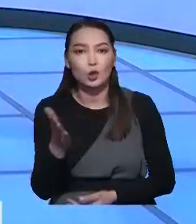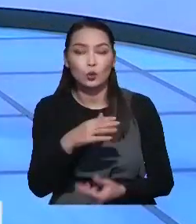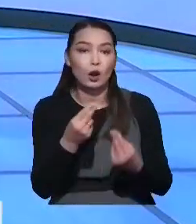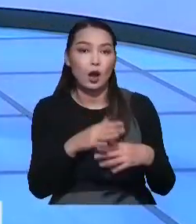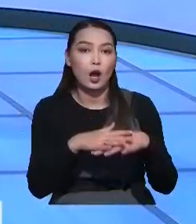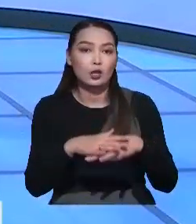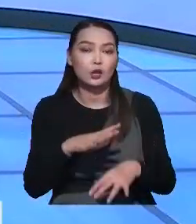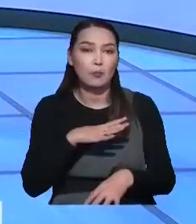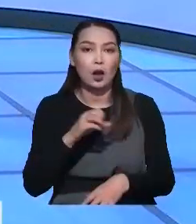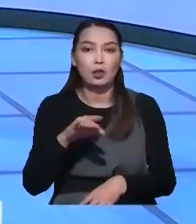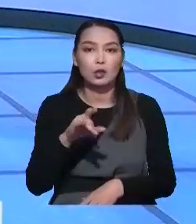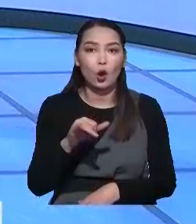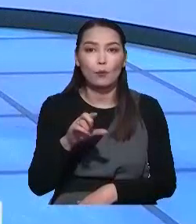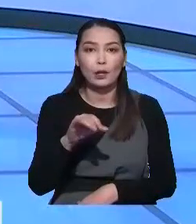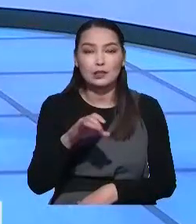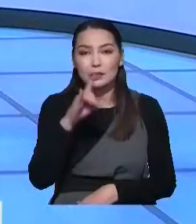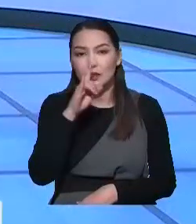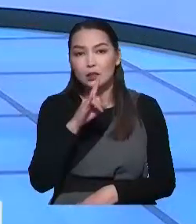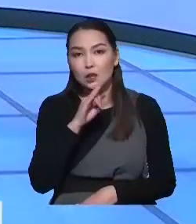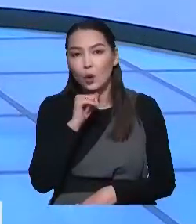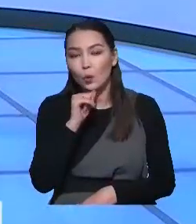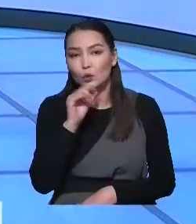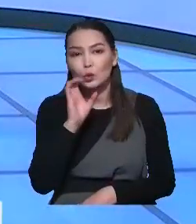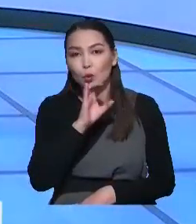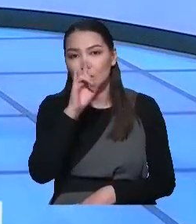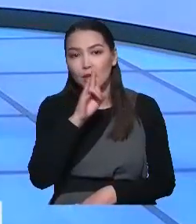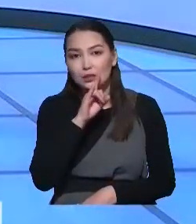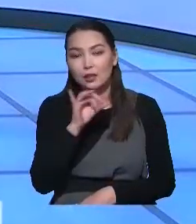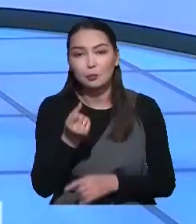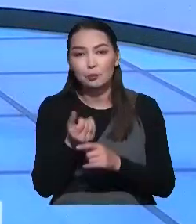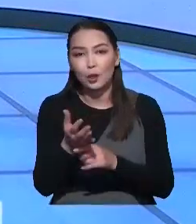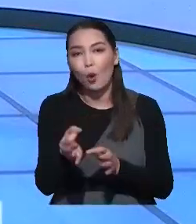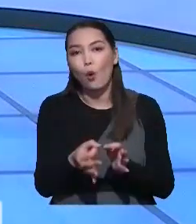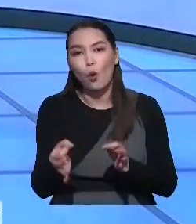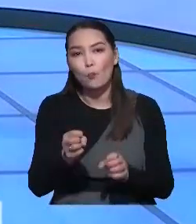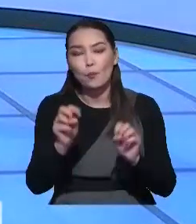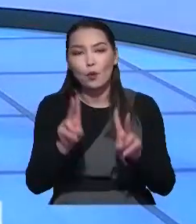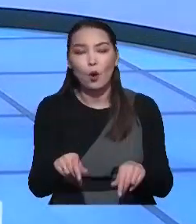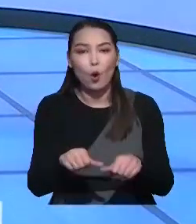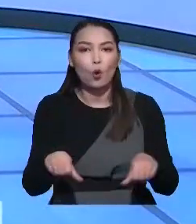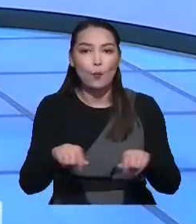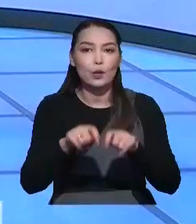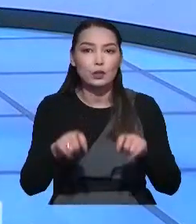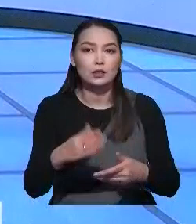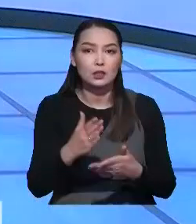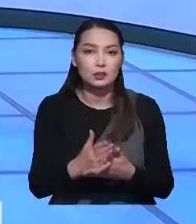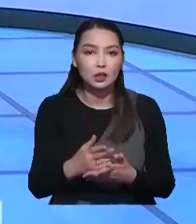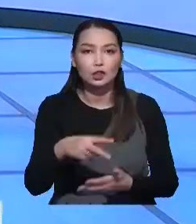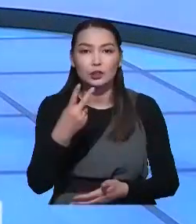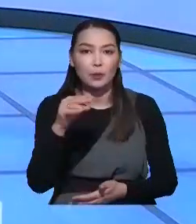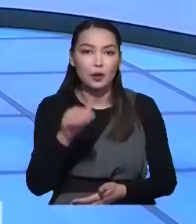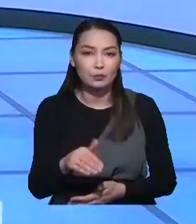бөлінді. Атырау, Батыс Қазақстан, Қостанай мен Солтүстік Қазақстан және бірқатар облыста арнайы комиссия құрылды. Оған 22 мыңнан